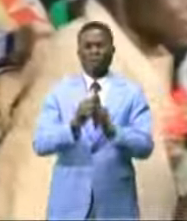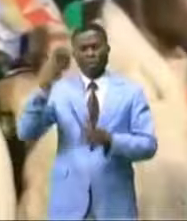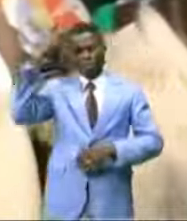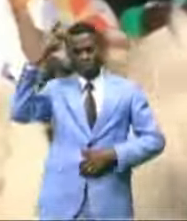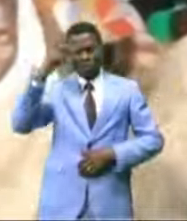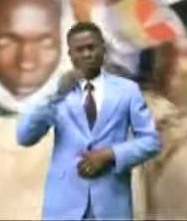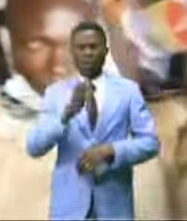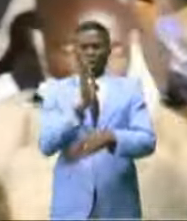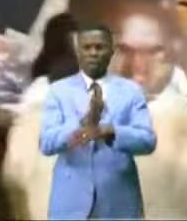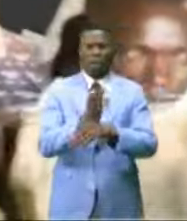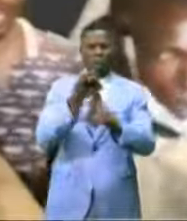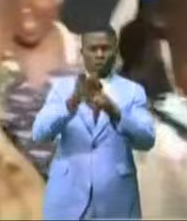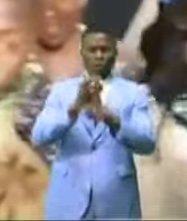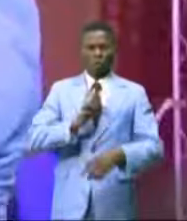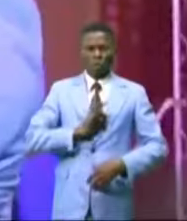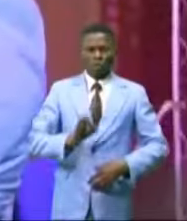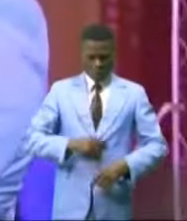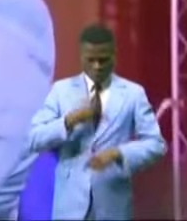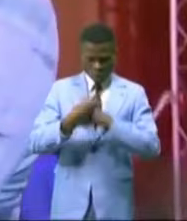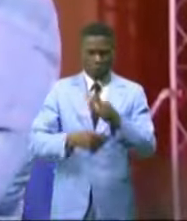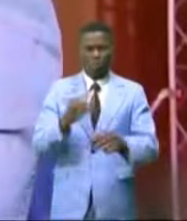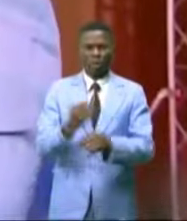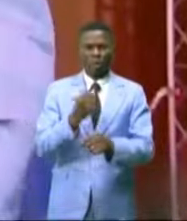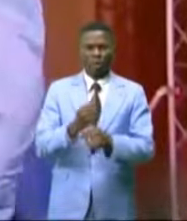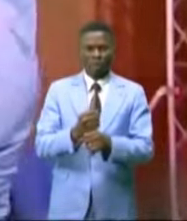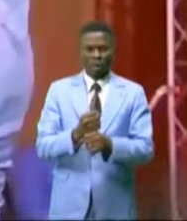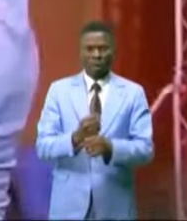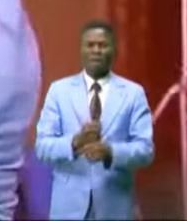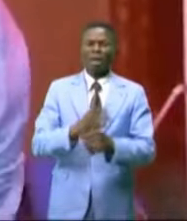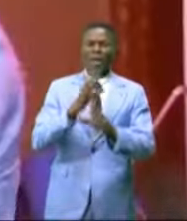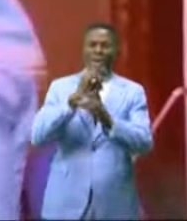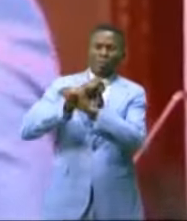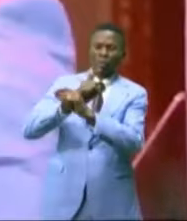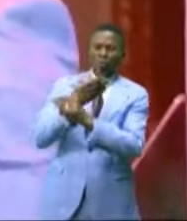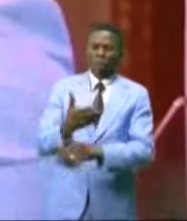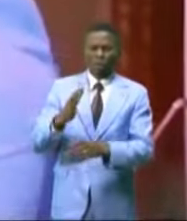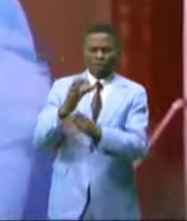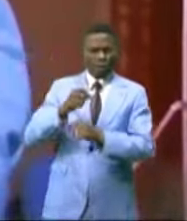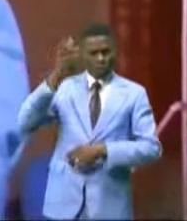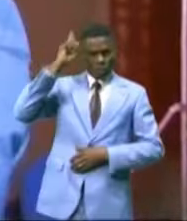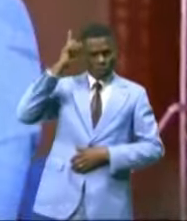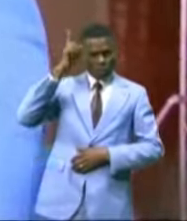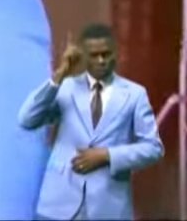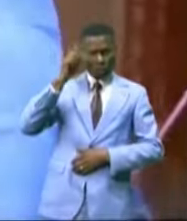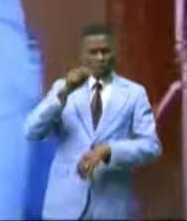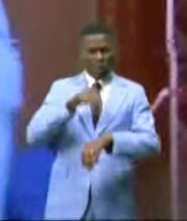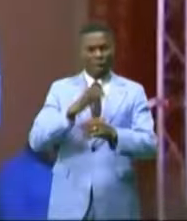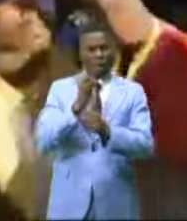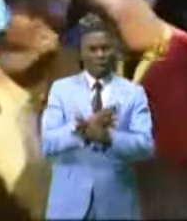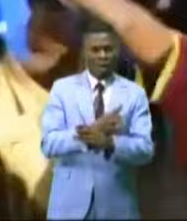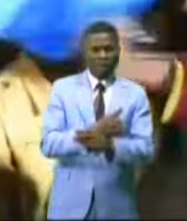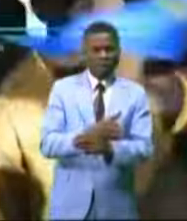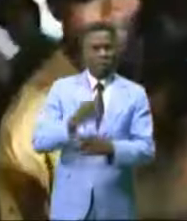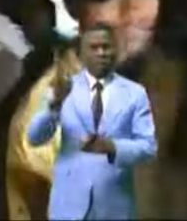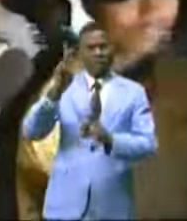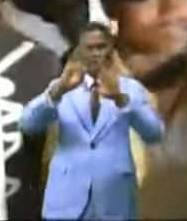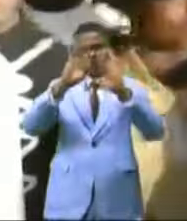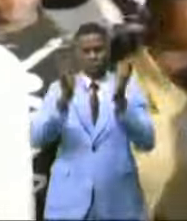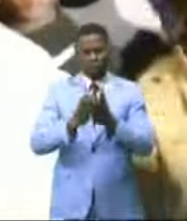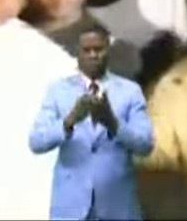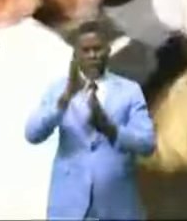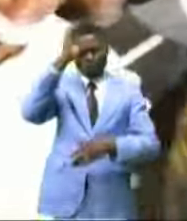directifs reç pour reprendre le travail et consolider les acquis mais pas seulement le rçonner et pour que les fils et filles du haut